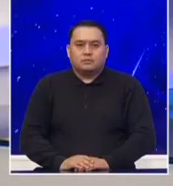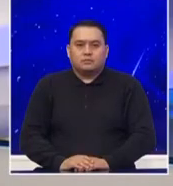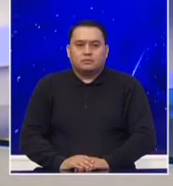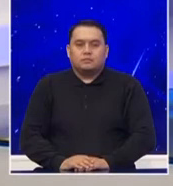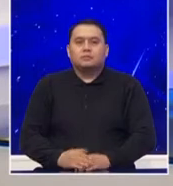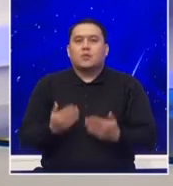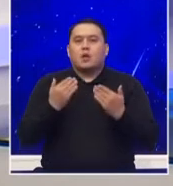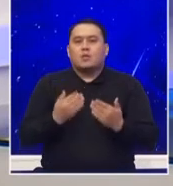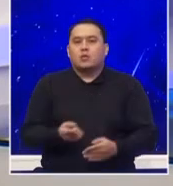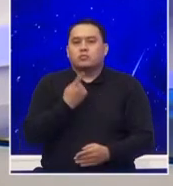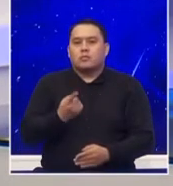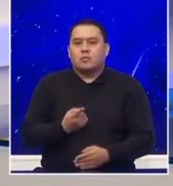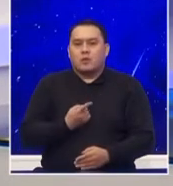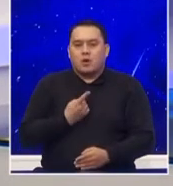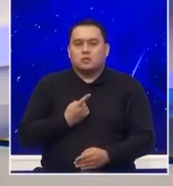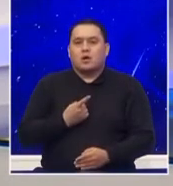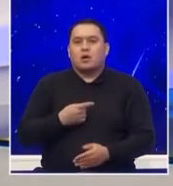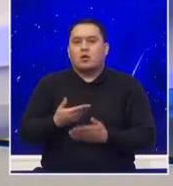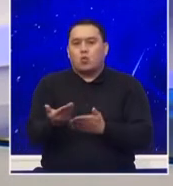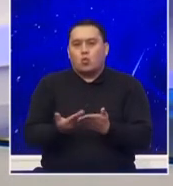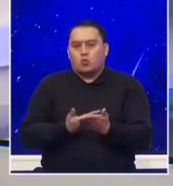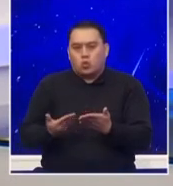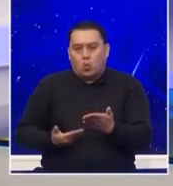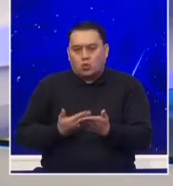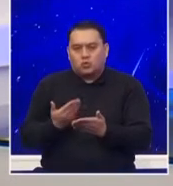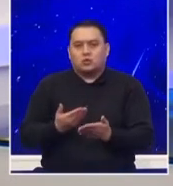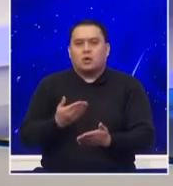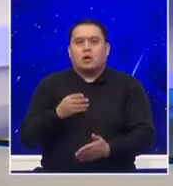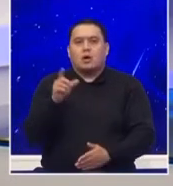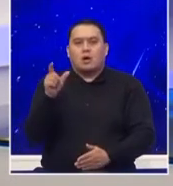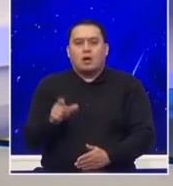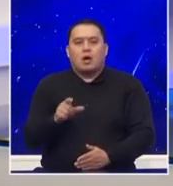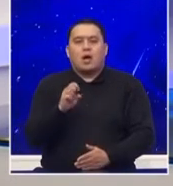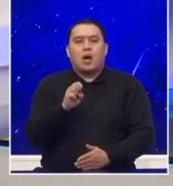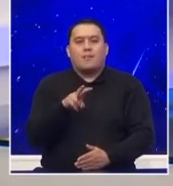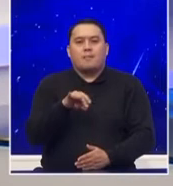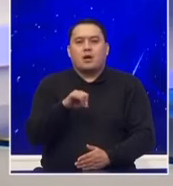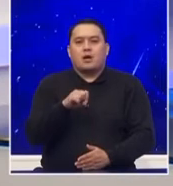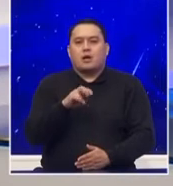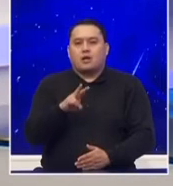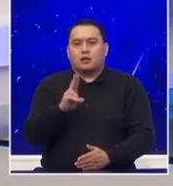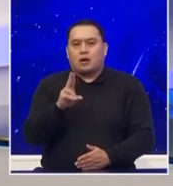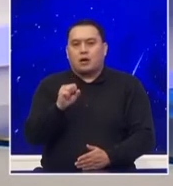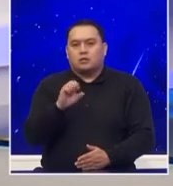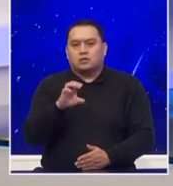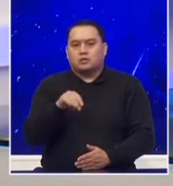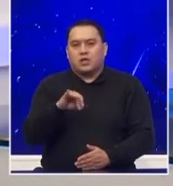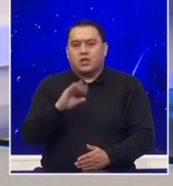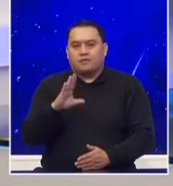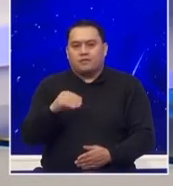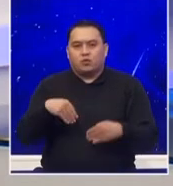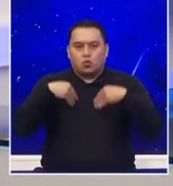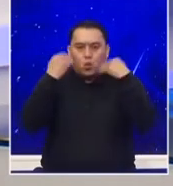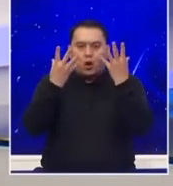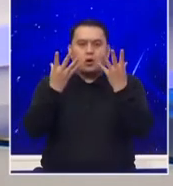Бүгін қылқалам шебері Әбілхан Қастеевтің туған күні. Ол ұлттық бейнелеу өнерінің негізін салған тұлға халық суретшісі. Қылқаламнан